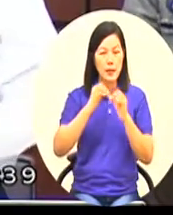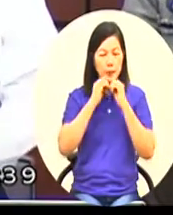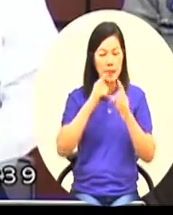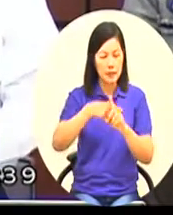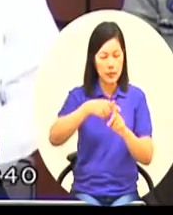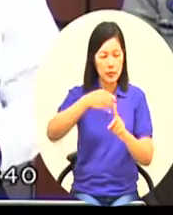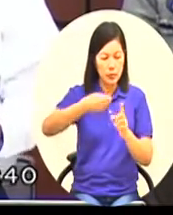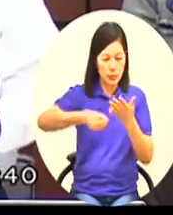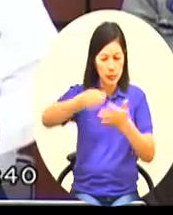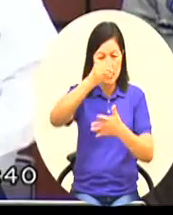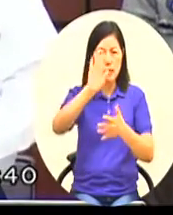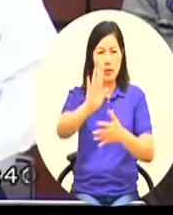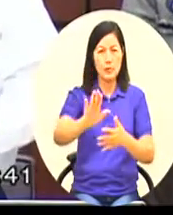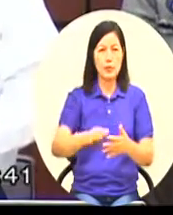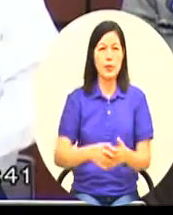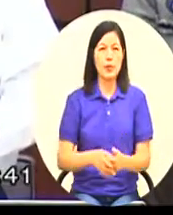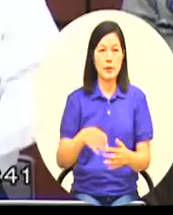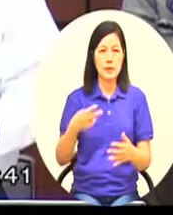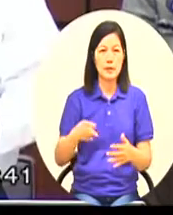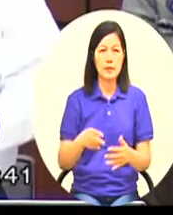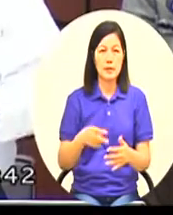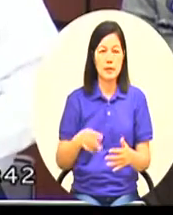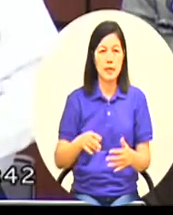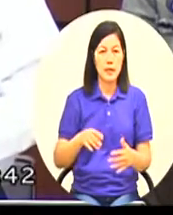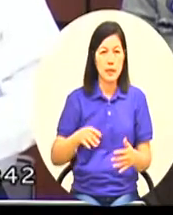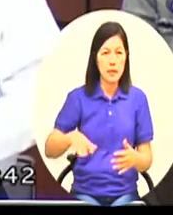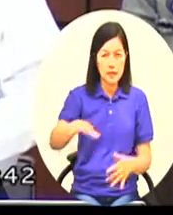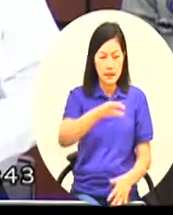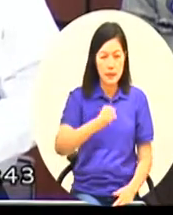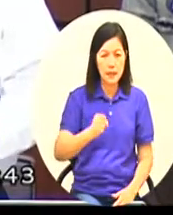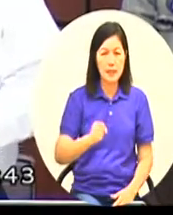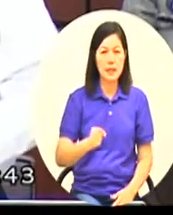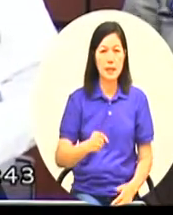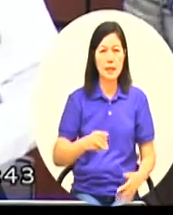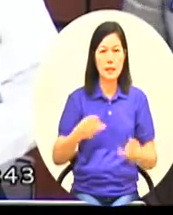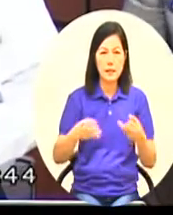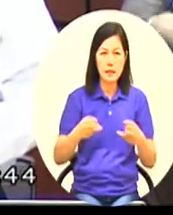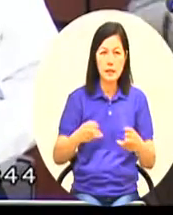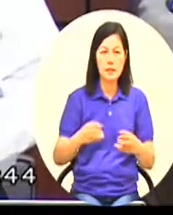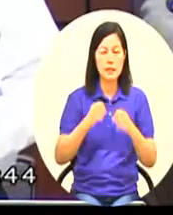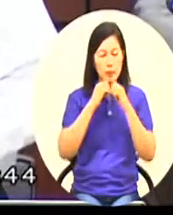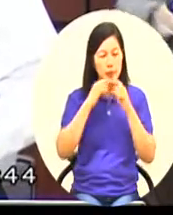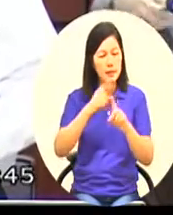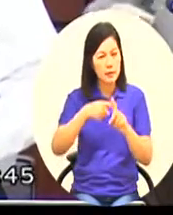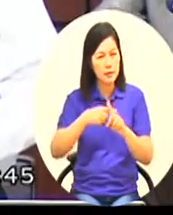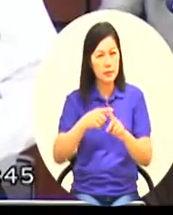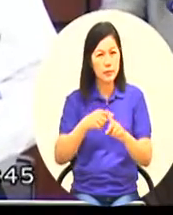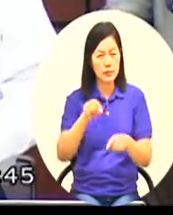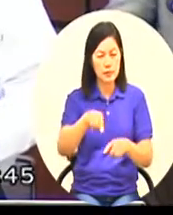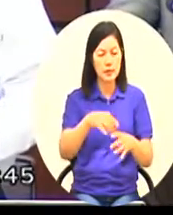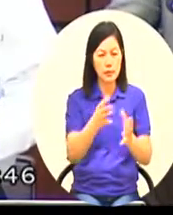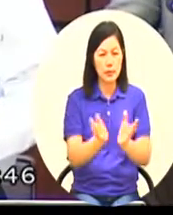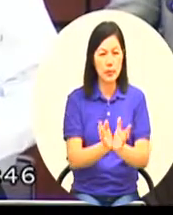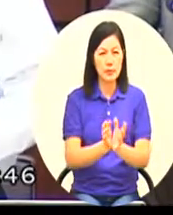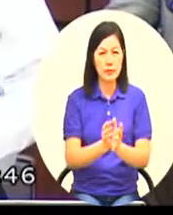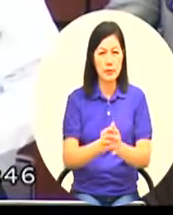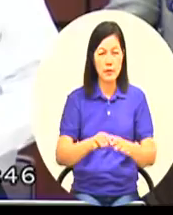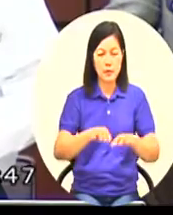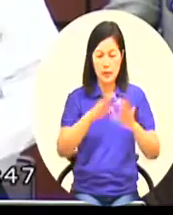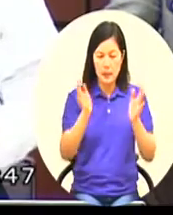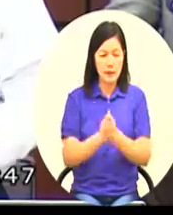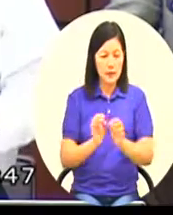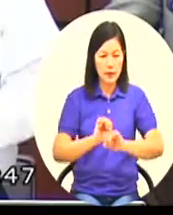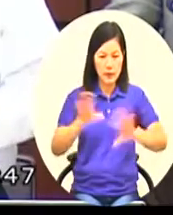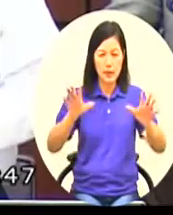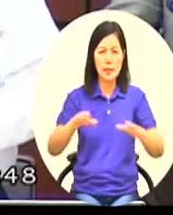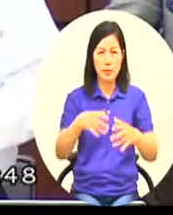主轴方向。不过议员谈到那些包括整个的效能的部分，包括品质的部分，的确这是一个我们在整个发展过程里面特别